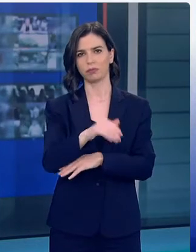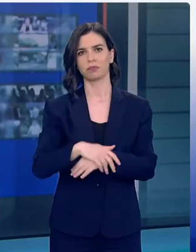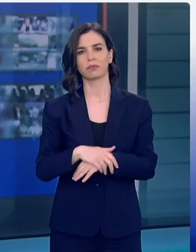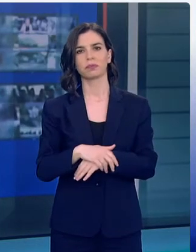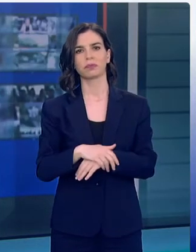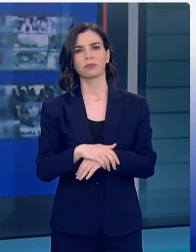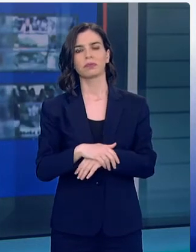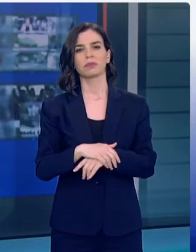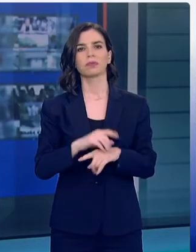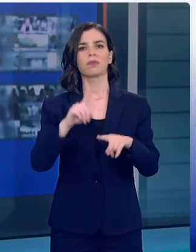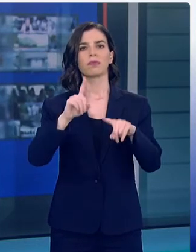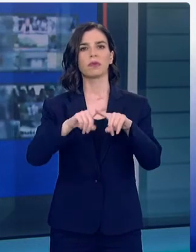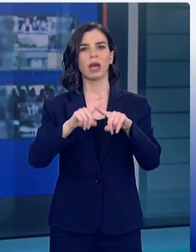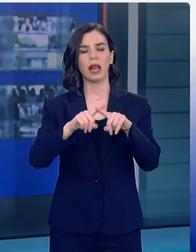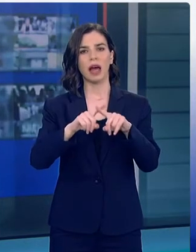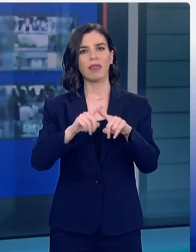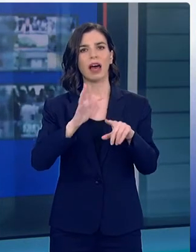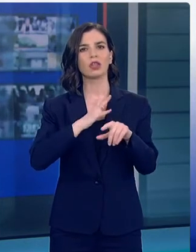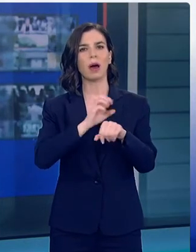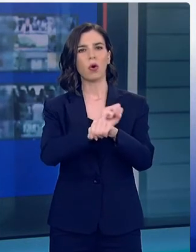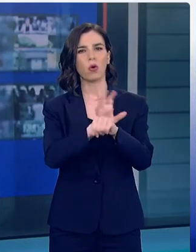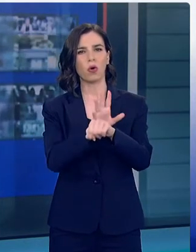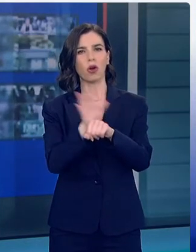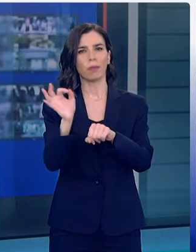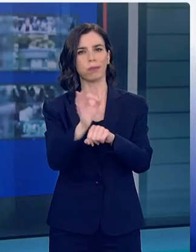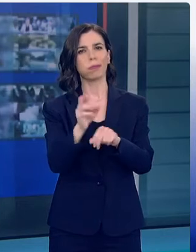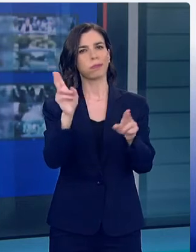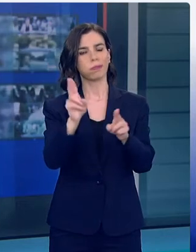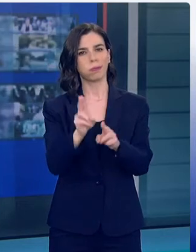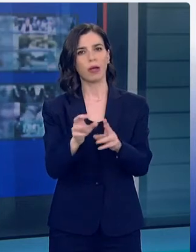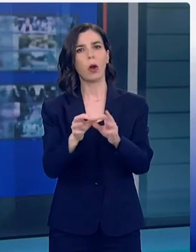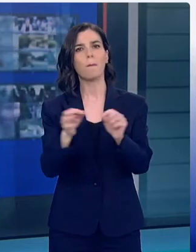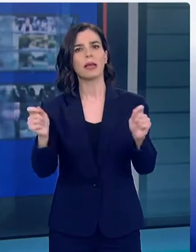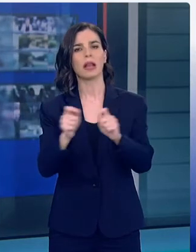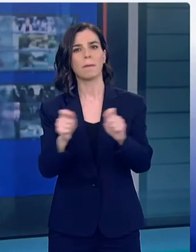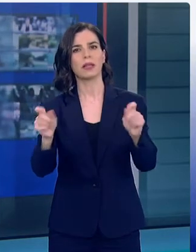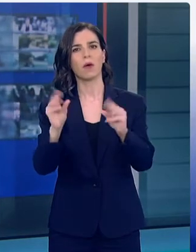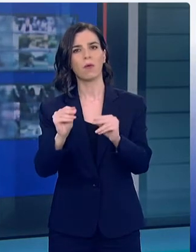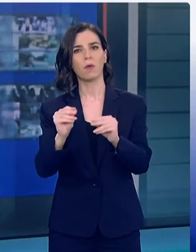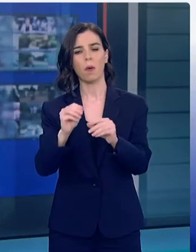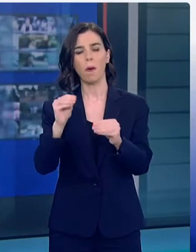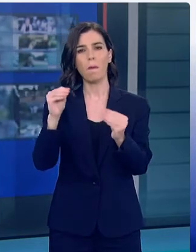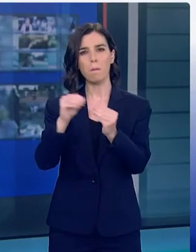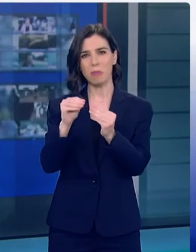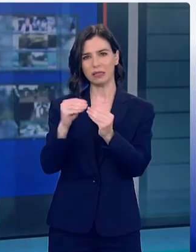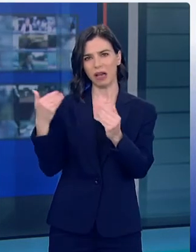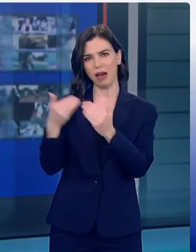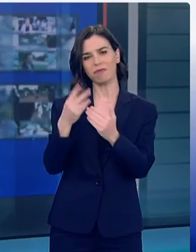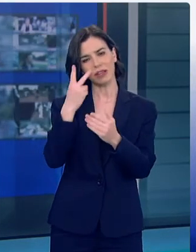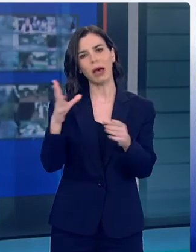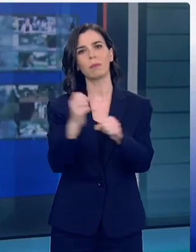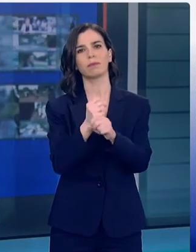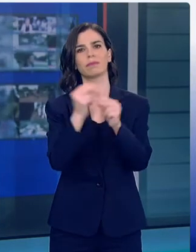διαρκώς στους διεθνείς πίνακες κατά τα κρούσματα του κορονοϊού, ενώ τα περιοριστικά μέτρα για την περίοδο του Πάσχα φαίνεται να είχαν επιτυχία.